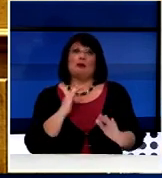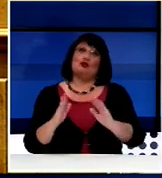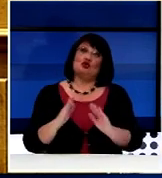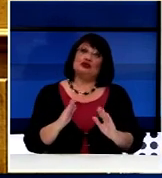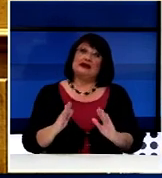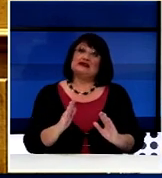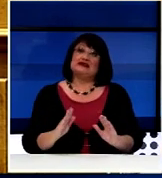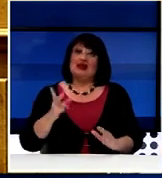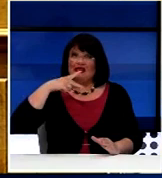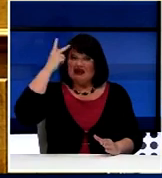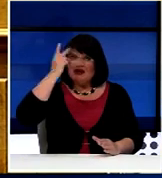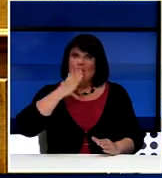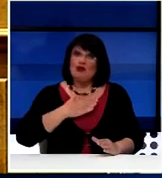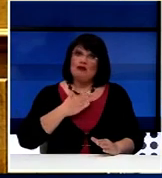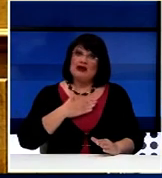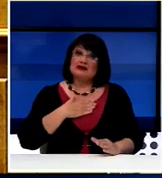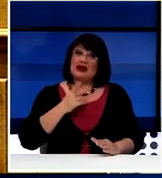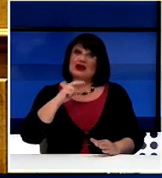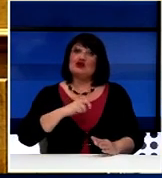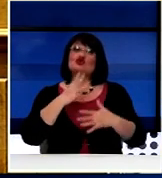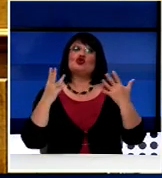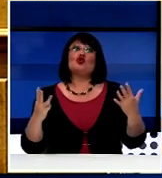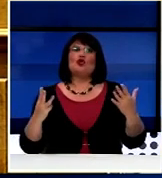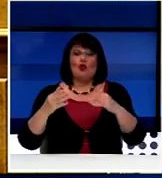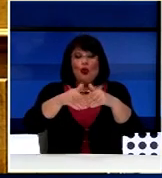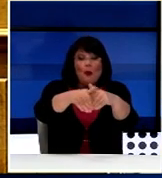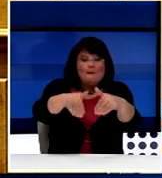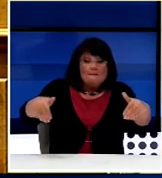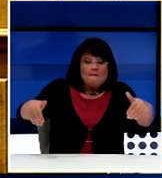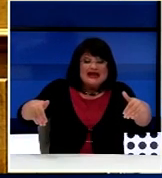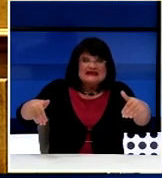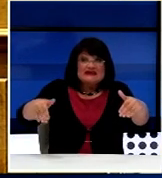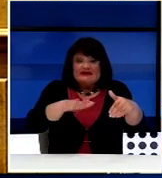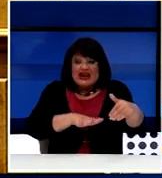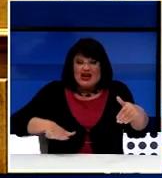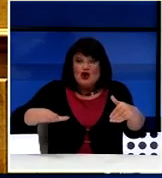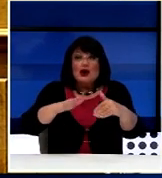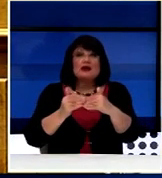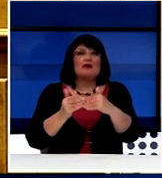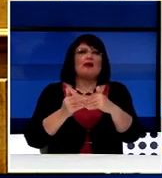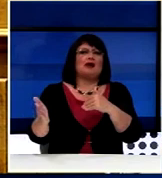προάσπιση δικαιωμάτων μας μετά τον 28ο μεσημβρινό που αφήσατε εκτός της συμφωνίας.